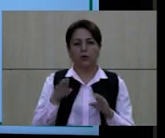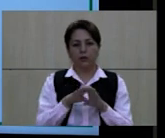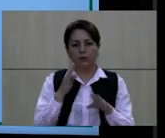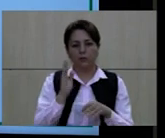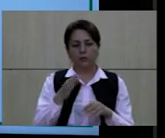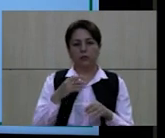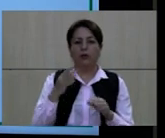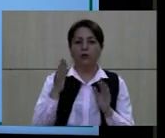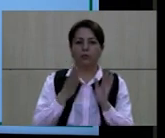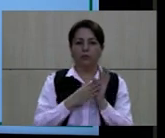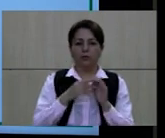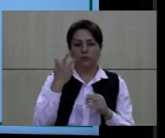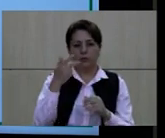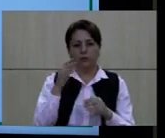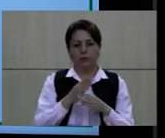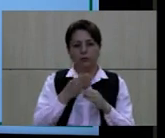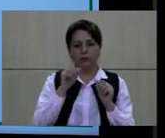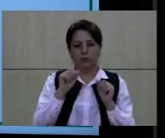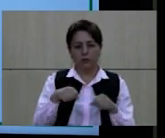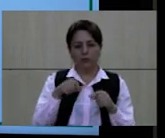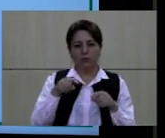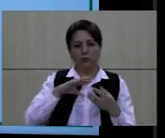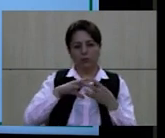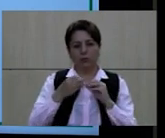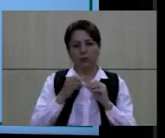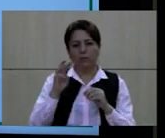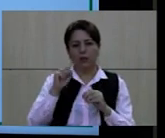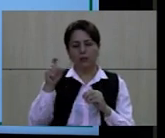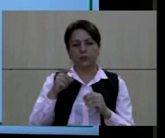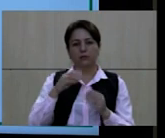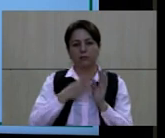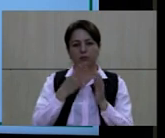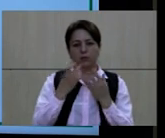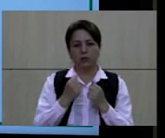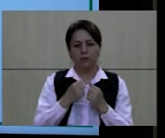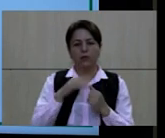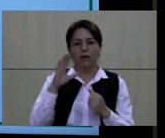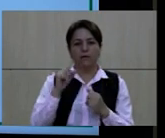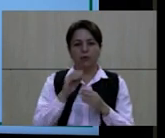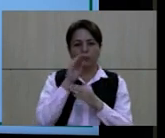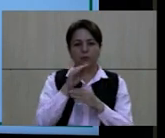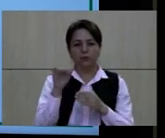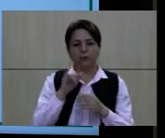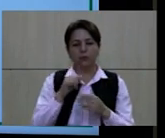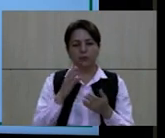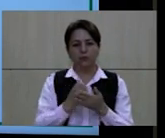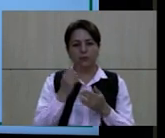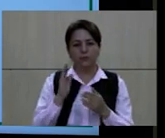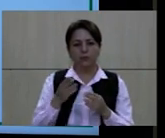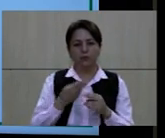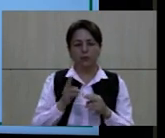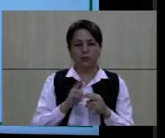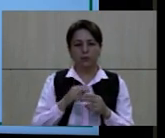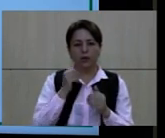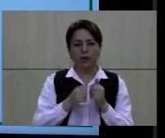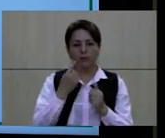ga bo'linadi. Shuning uchun bunda umumiy maxraj qilib 9 ni olamiz va qo'shimcha ko'paytuvchilarni topamiz. Buning uchun